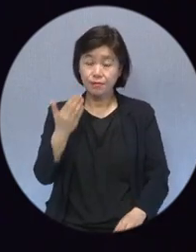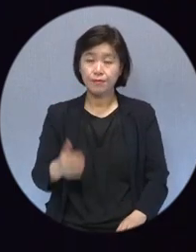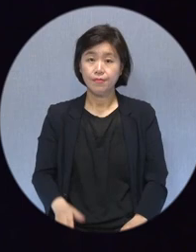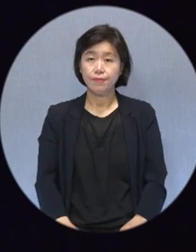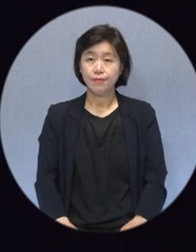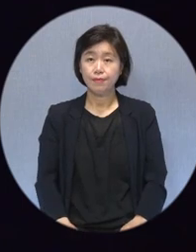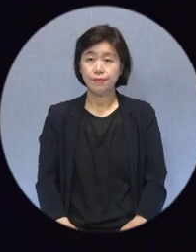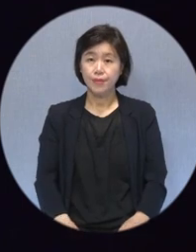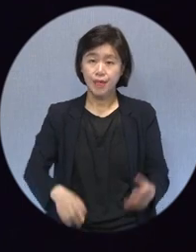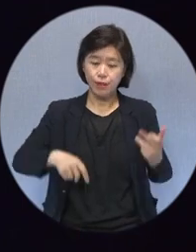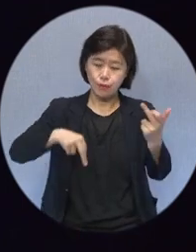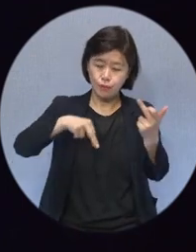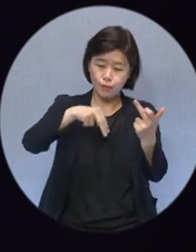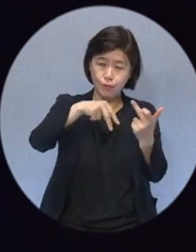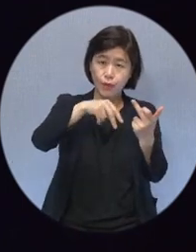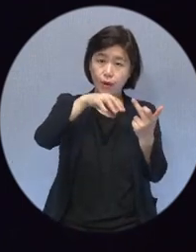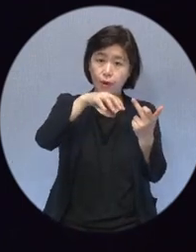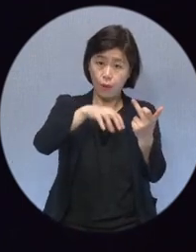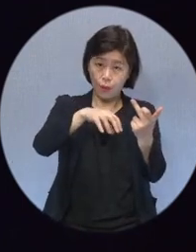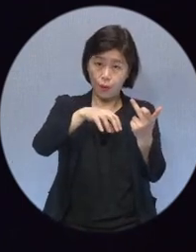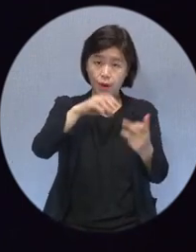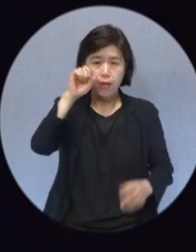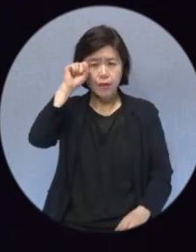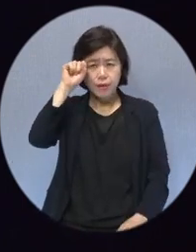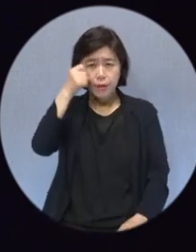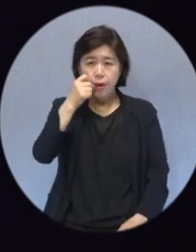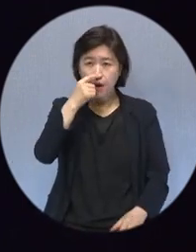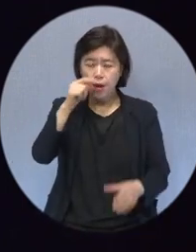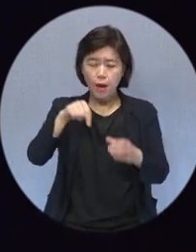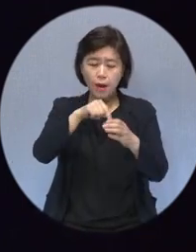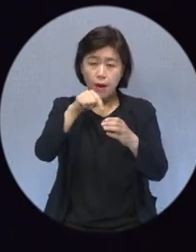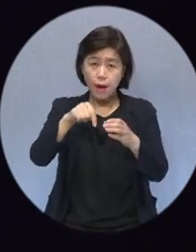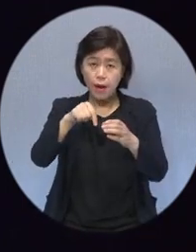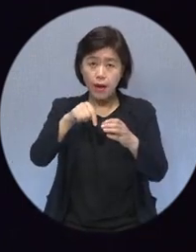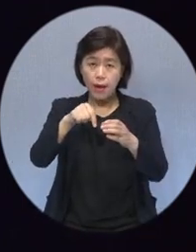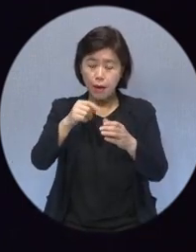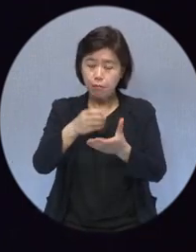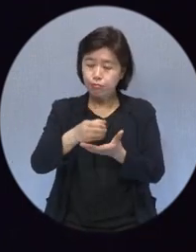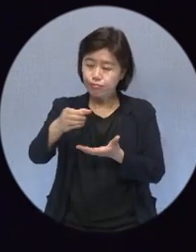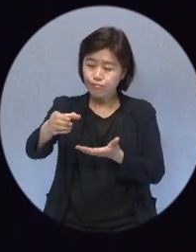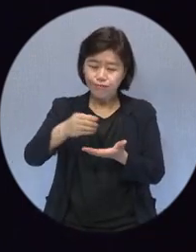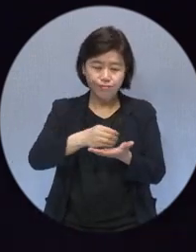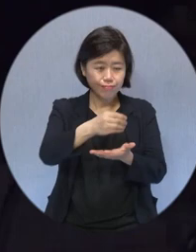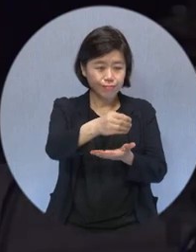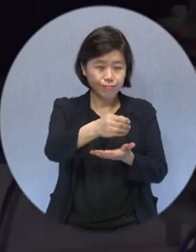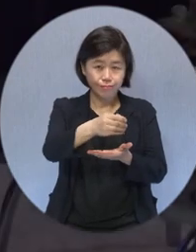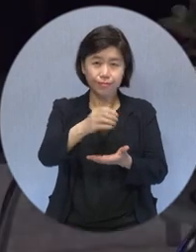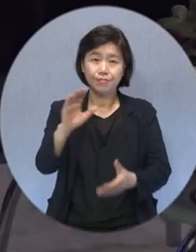장토목 산장에서 새벽 커피를 나누게 되리.